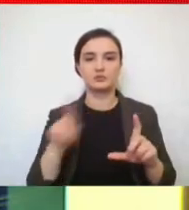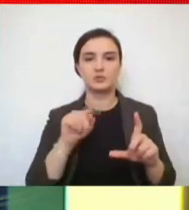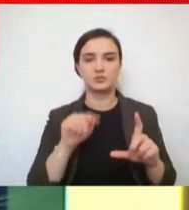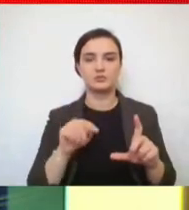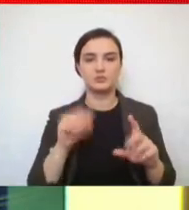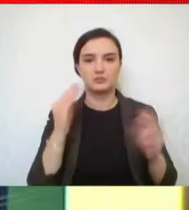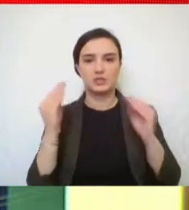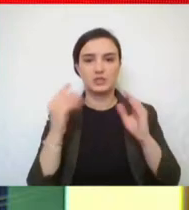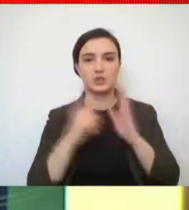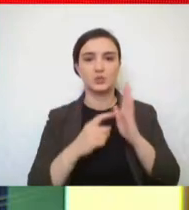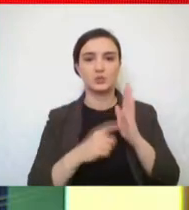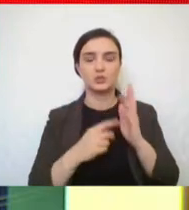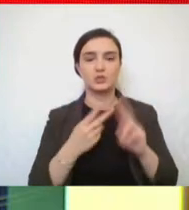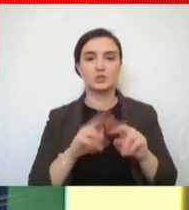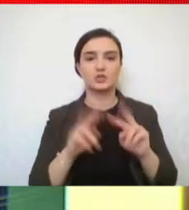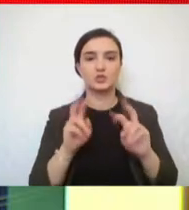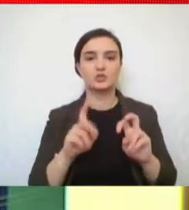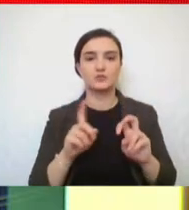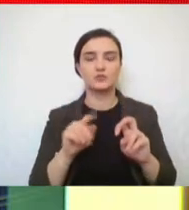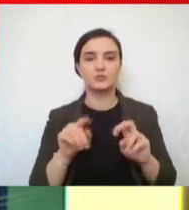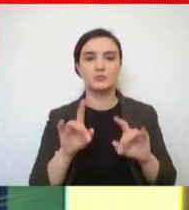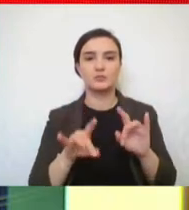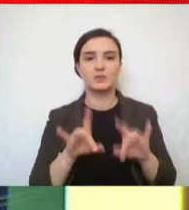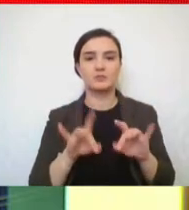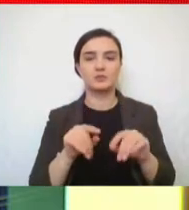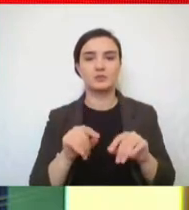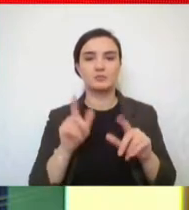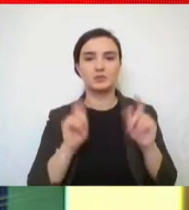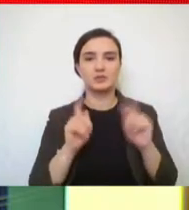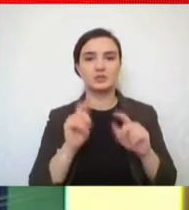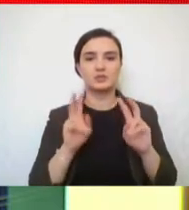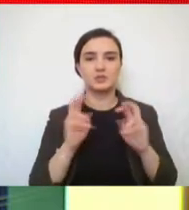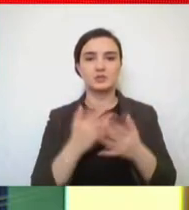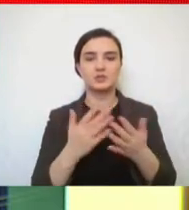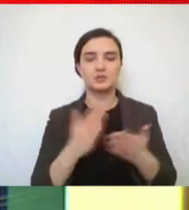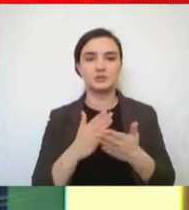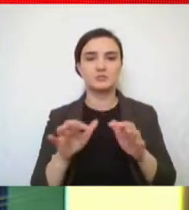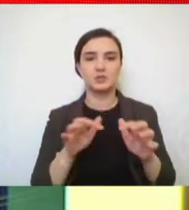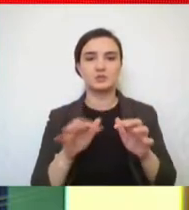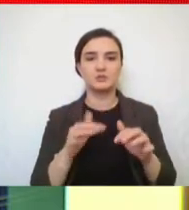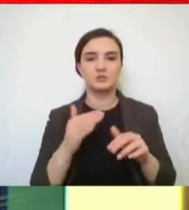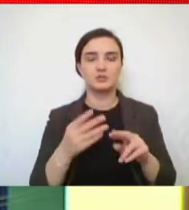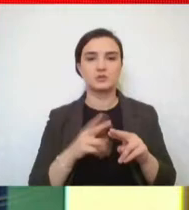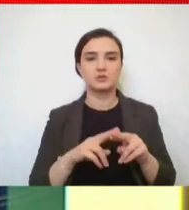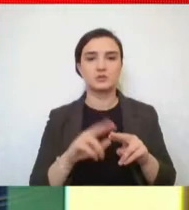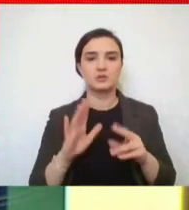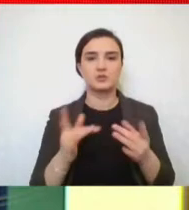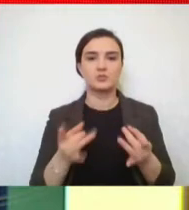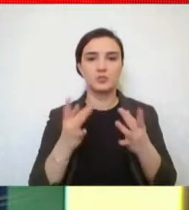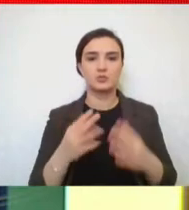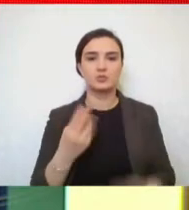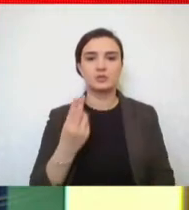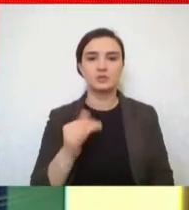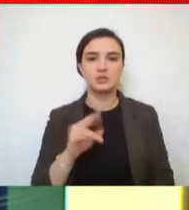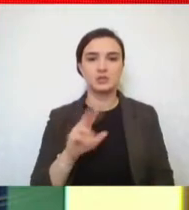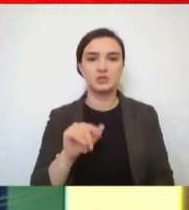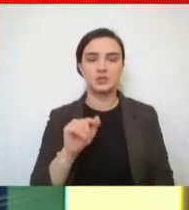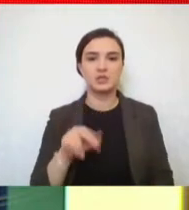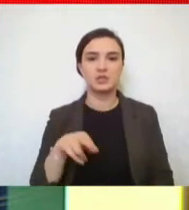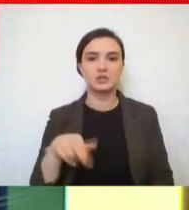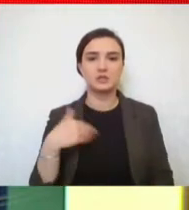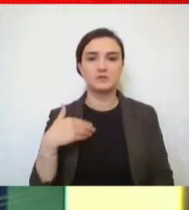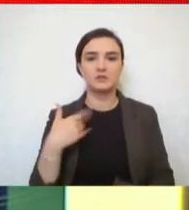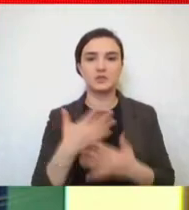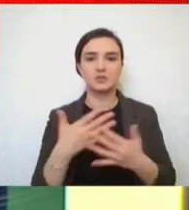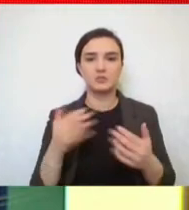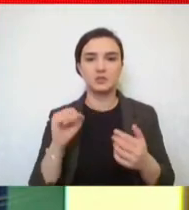რომ ფერმენტირებული რძის პროდუქტი, როგორიც გახლავთ მაწონი, ეს არის არა უბრალოდ ცილის, დ-ვიტამინის,